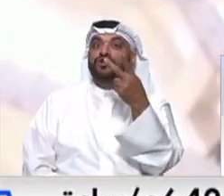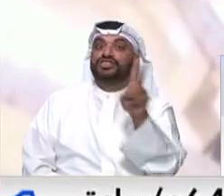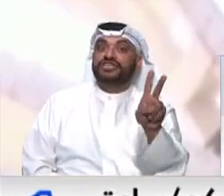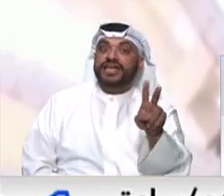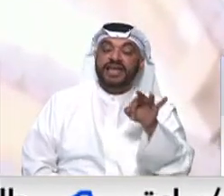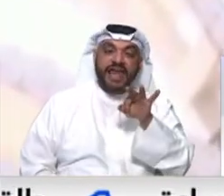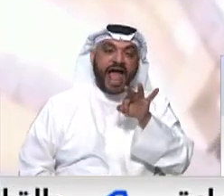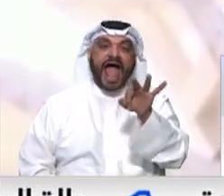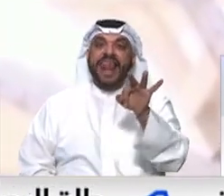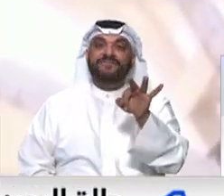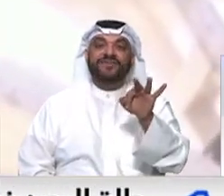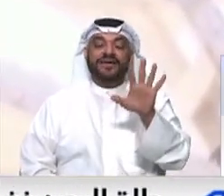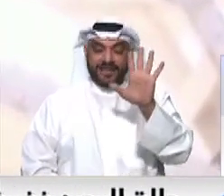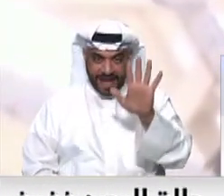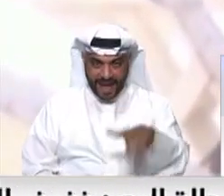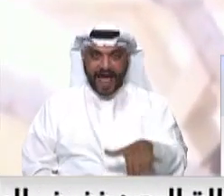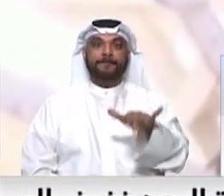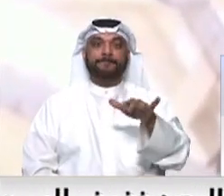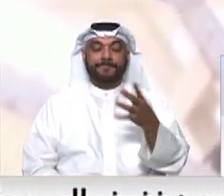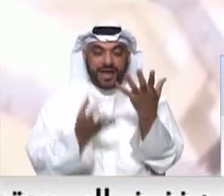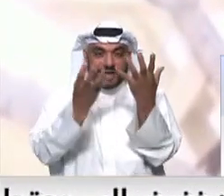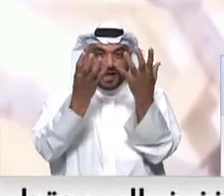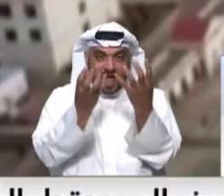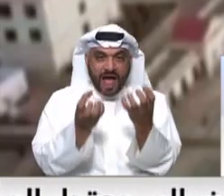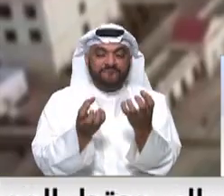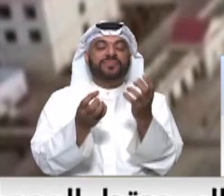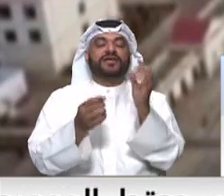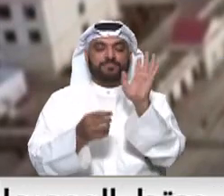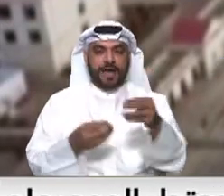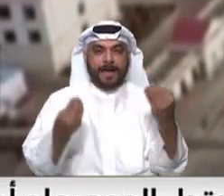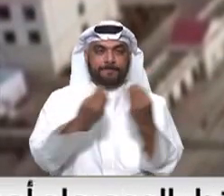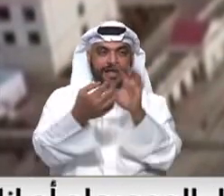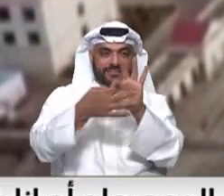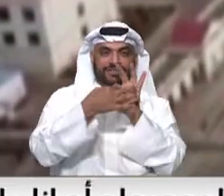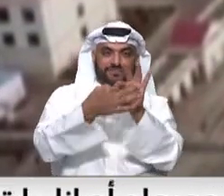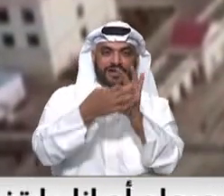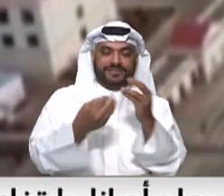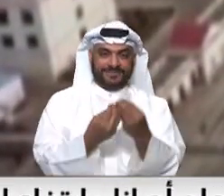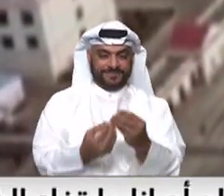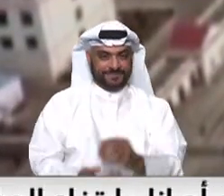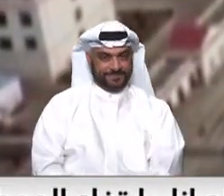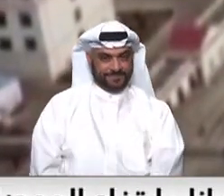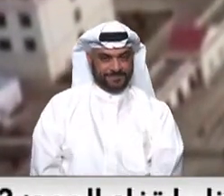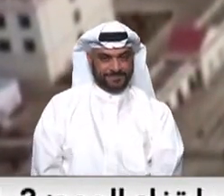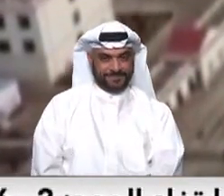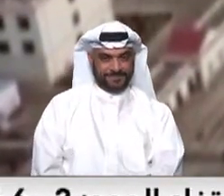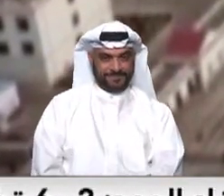حتى نهاية ديسمبر كإجراء احترازي بالتنسيق مع الدولة المشاركة.